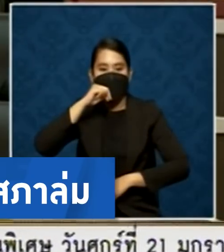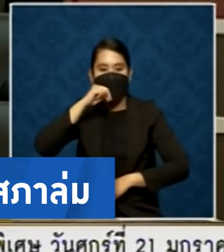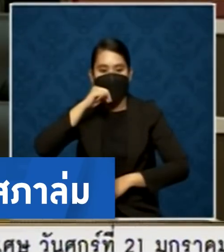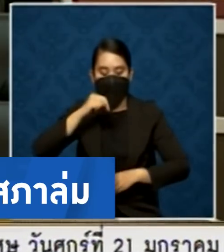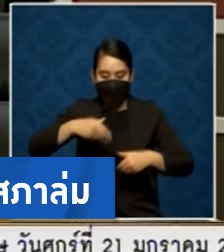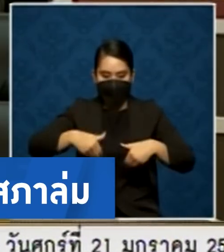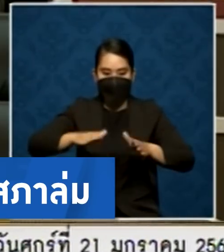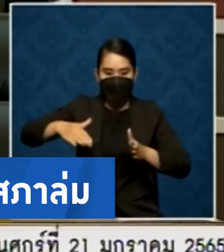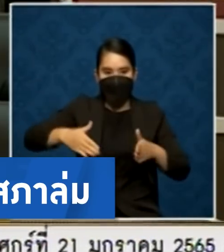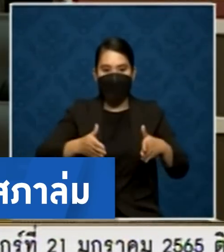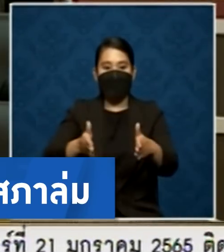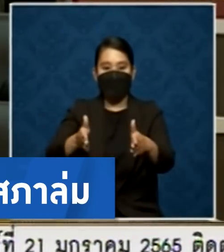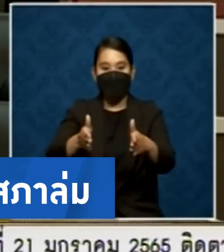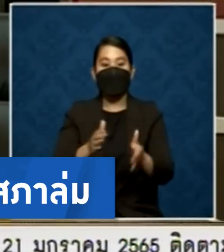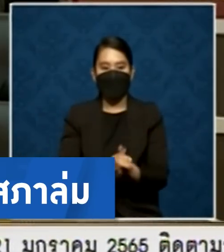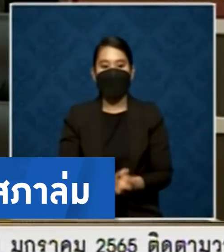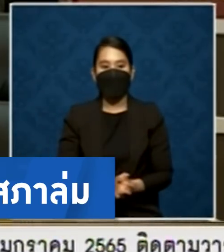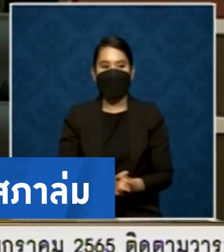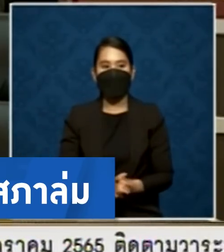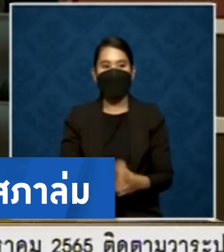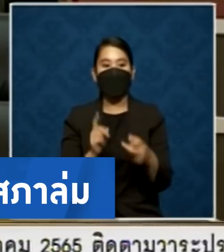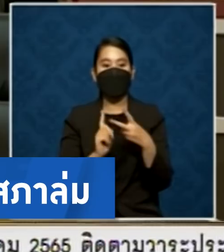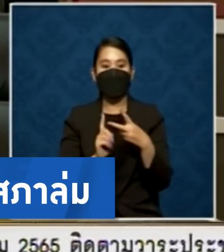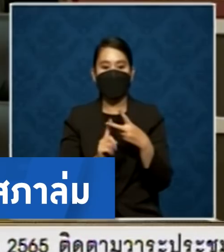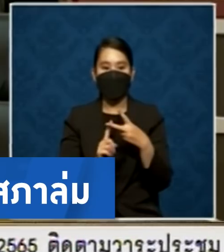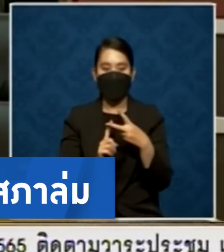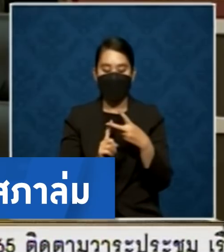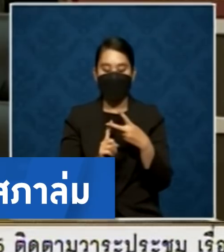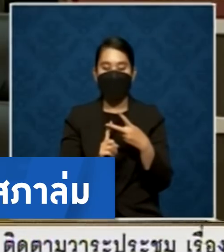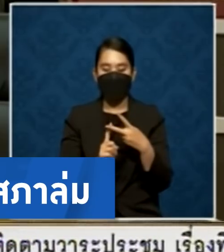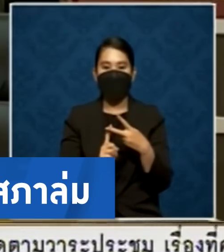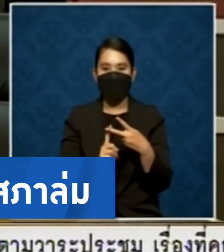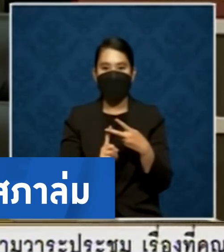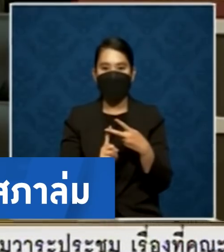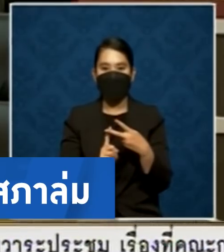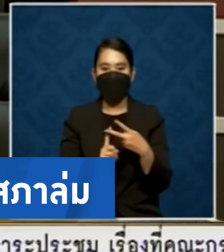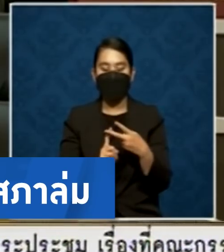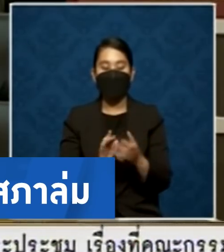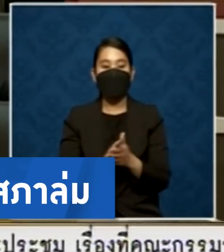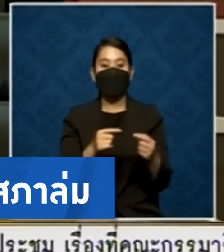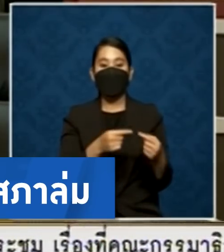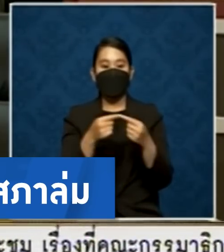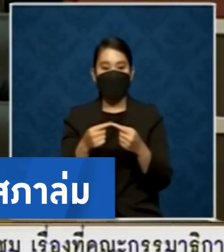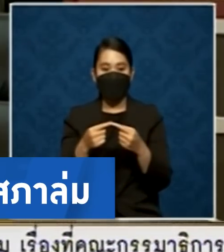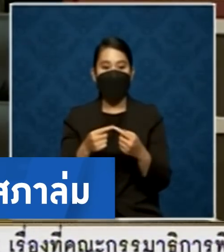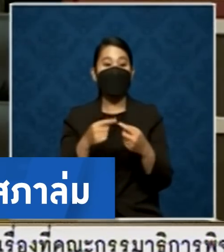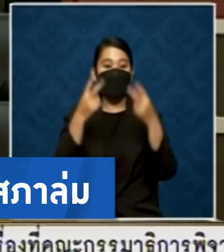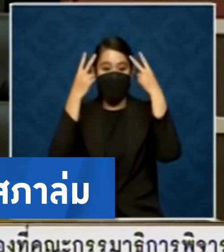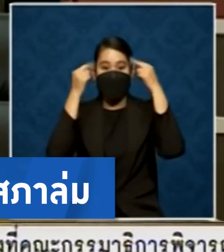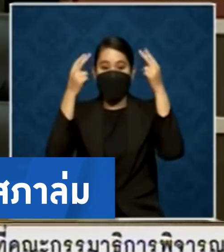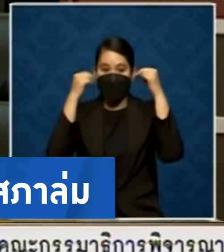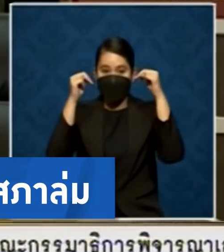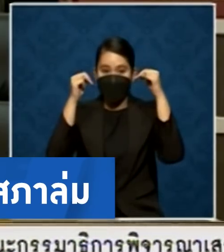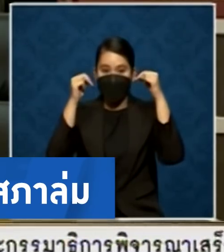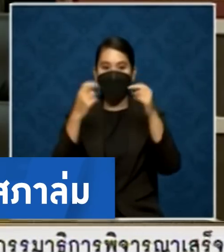กับกลุ่มธรรมนัสนั้นอาจจะถูกมองด้อยค่านะครับแต่ยืนยันว่าพรรคเล็กควรจะมีตำแหน่งรัฐมนตรีประสานงานกับนายกจะให้การแก้ปัญหานั้น